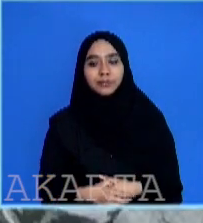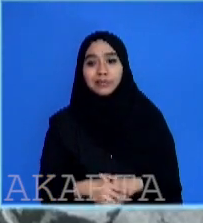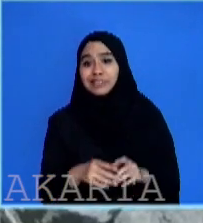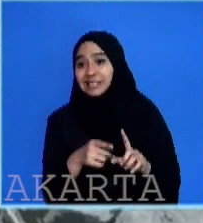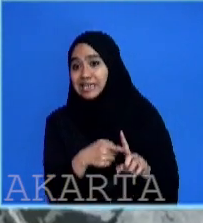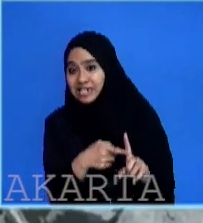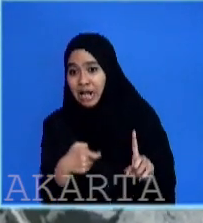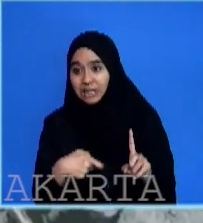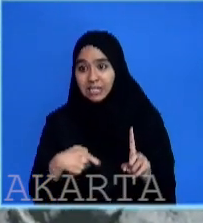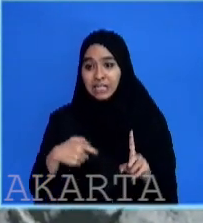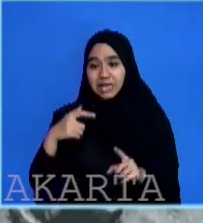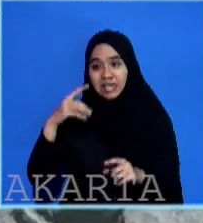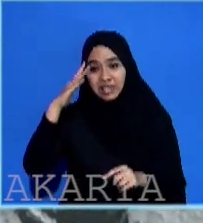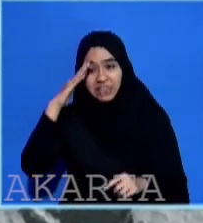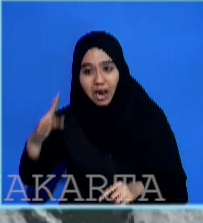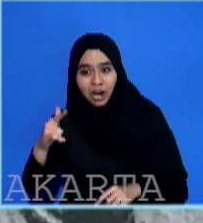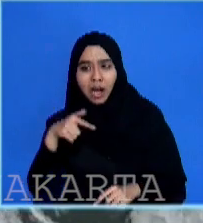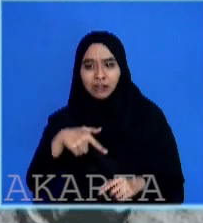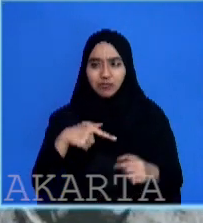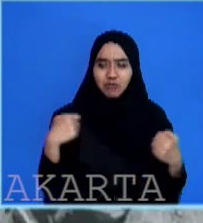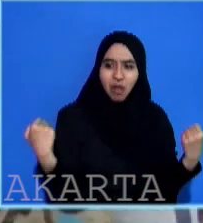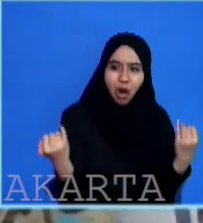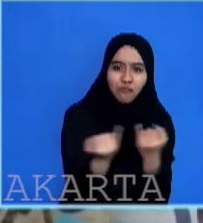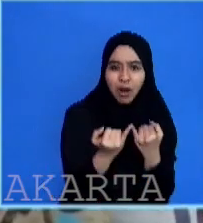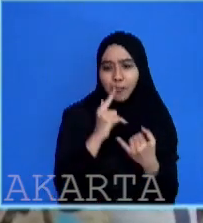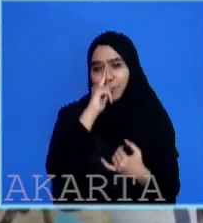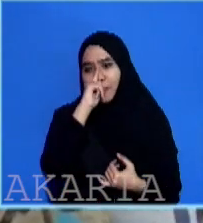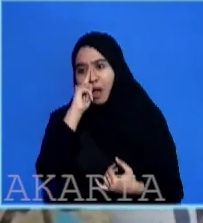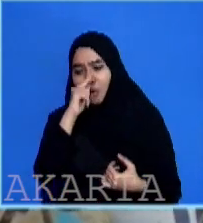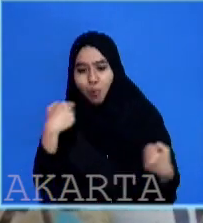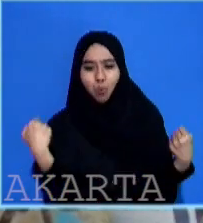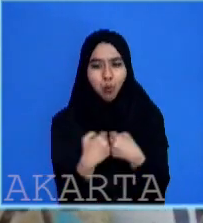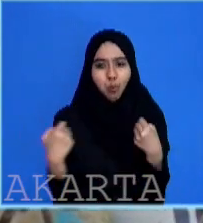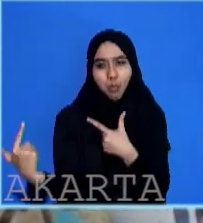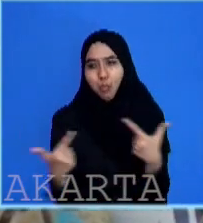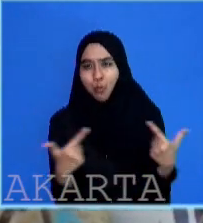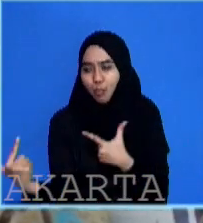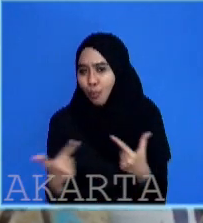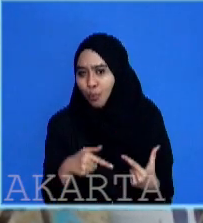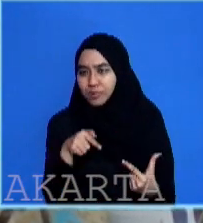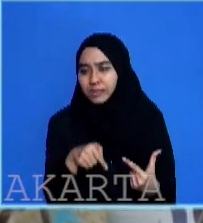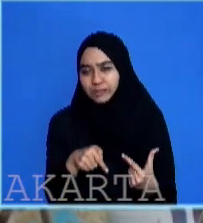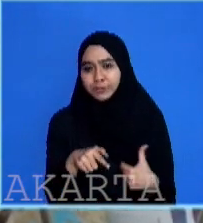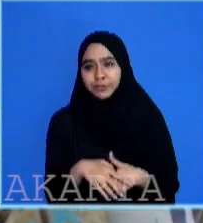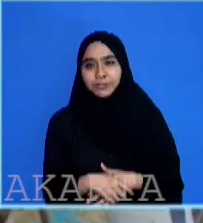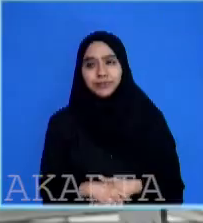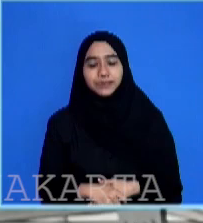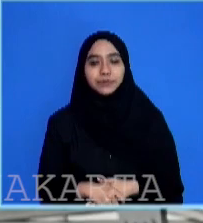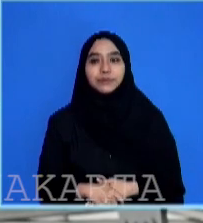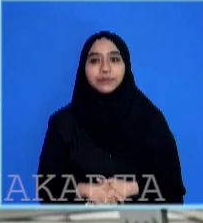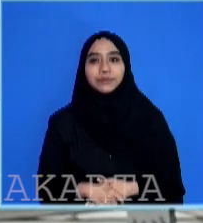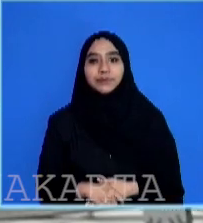kalian tentara walandi S perlu ngrebataken papan ingkangok menikulhukam Jendral purnawian susil